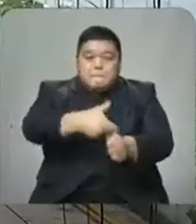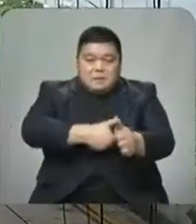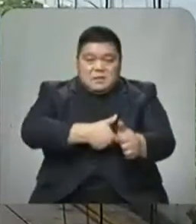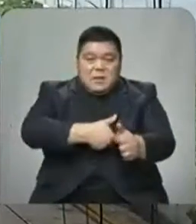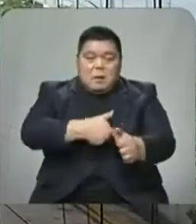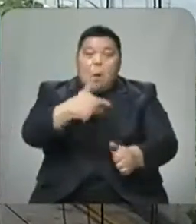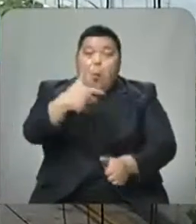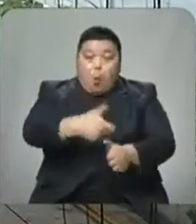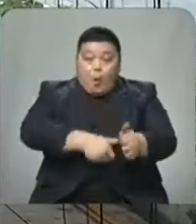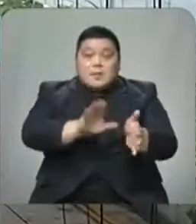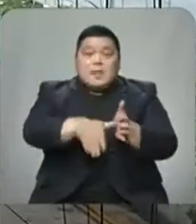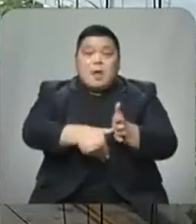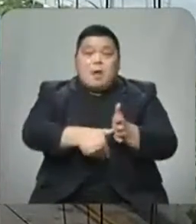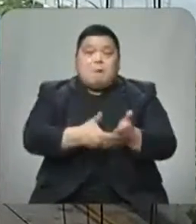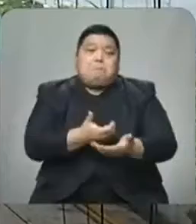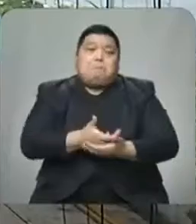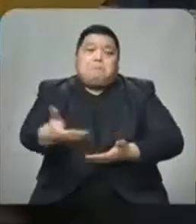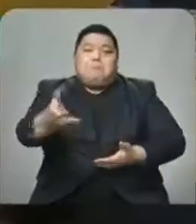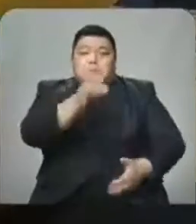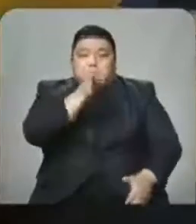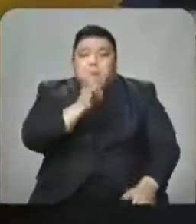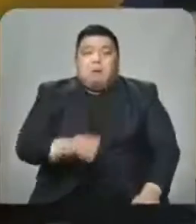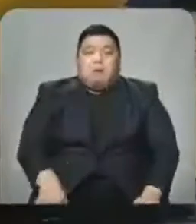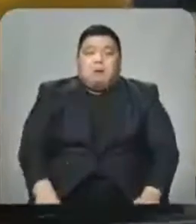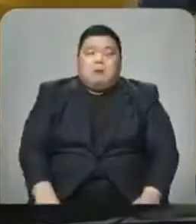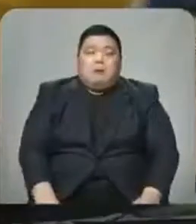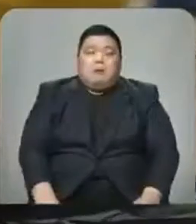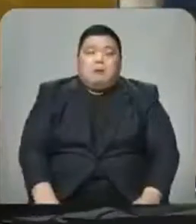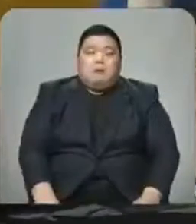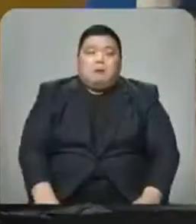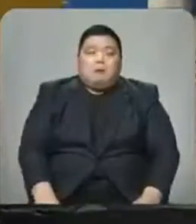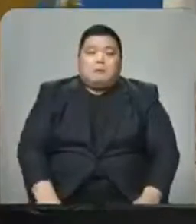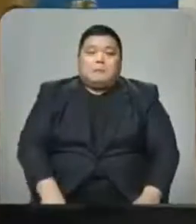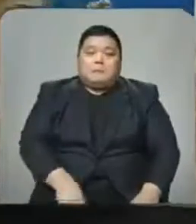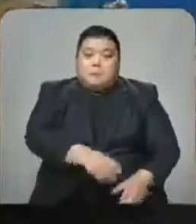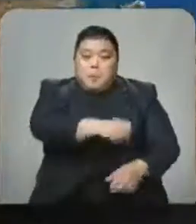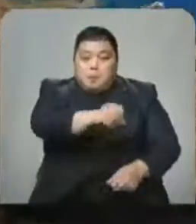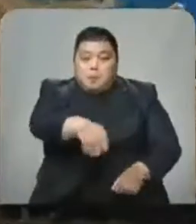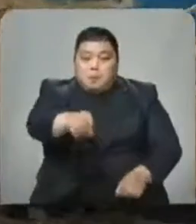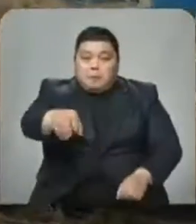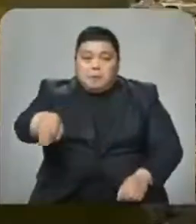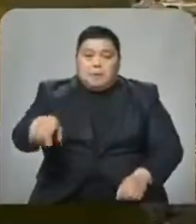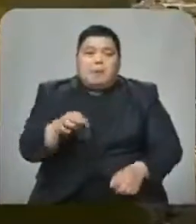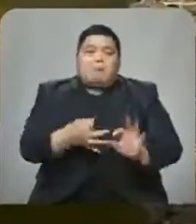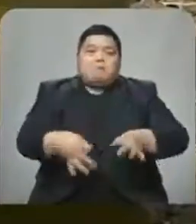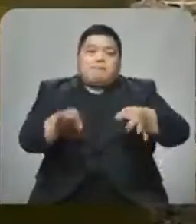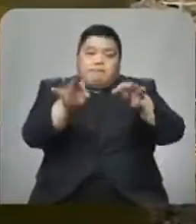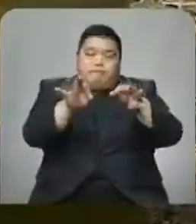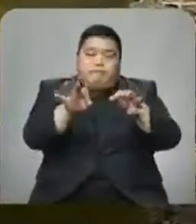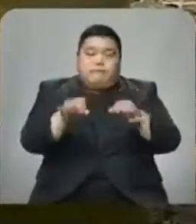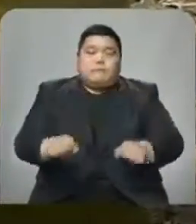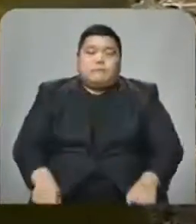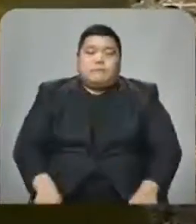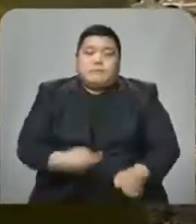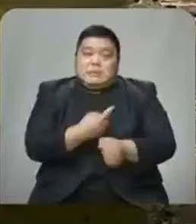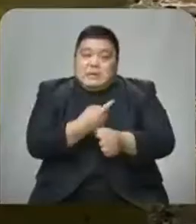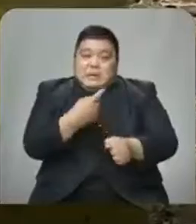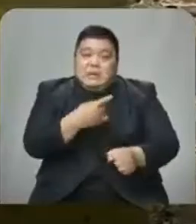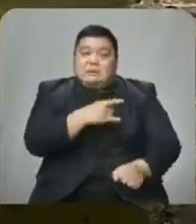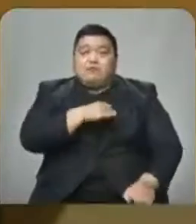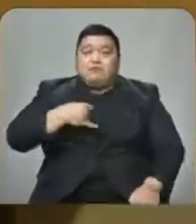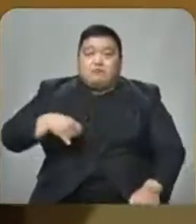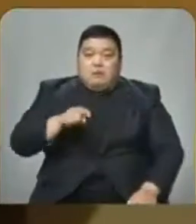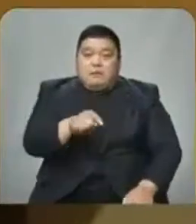있는데 공제하면 다른 집으로 가요. 비료 가격도 농민들의 부담을 가중시키고 있습니다. 지난해